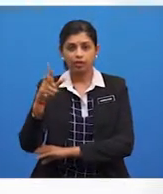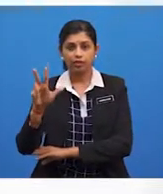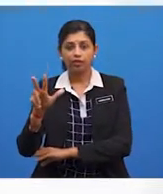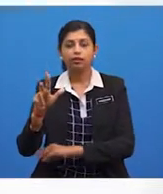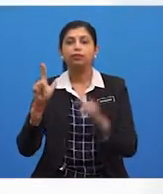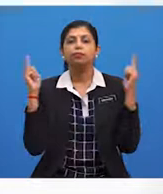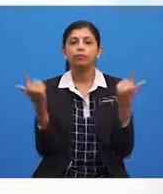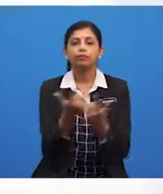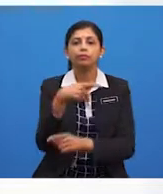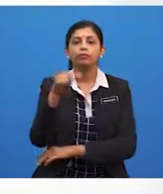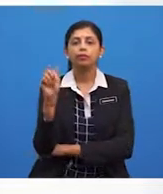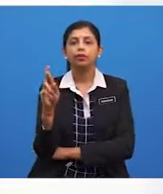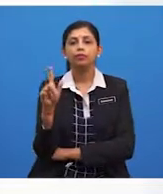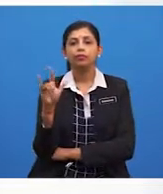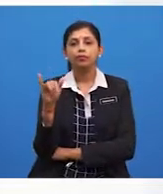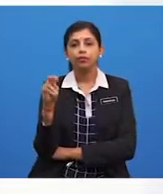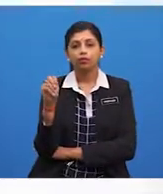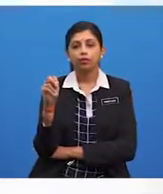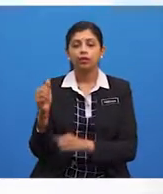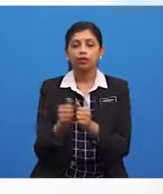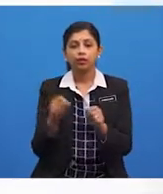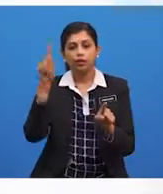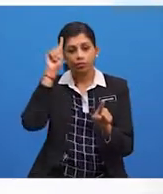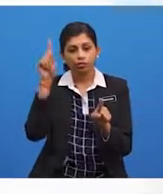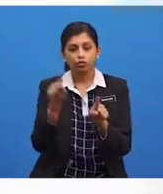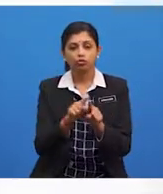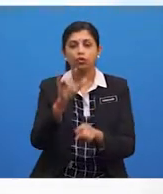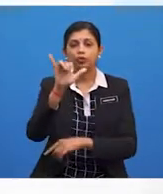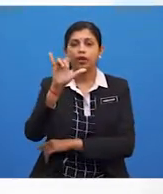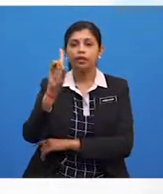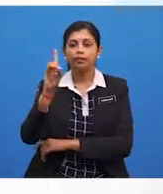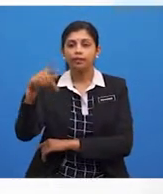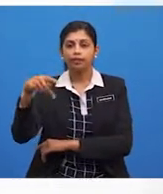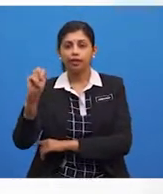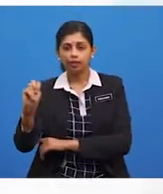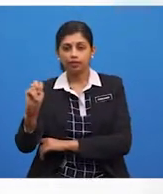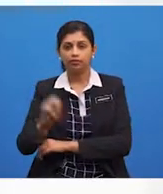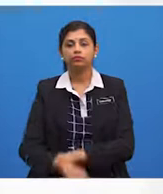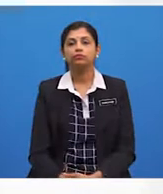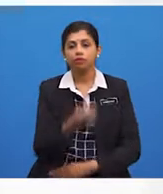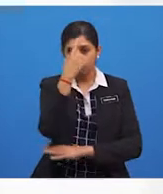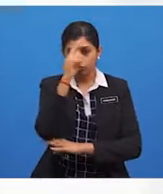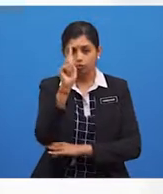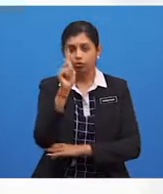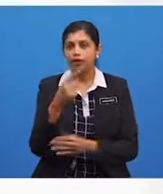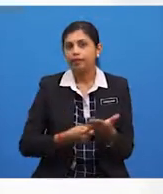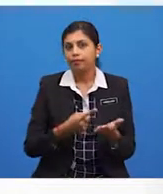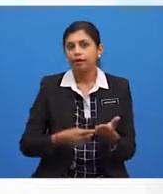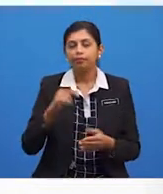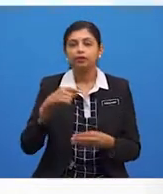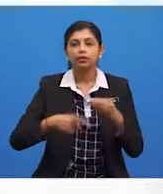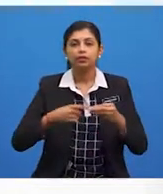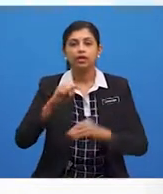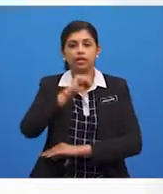Majlis Parlimen dengan persetujuan Yang di-Pertua Negeri bagi perkara-perkara yang menyentuh Sabah dan